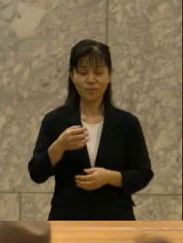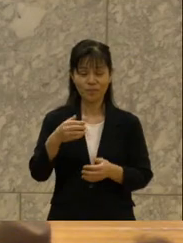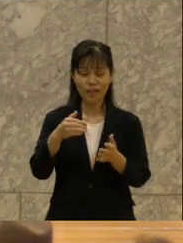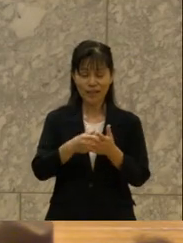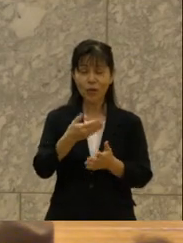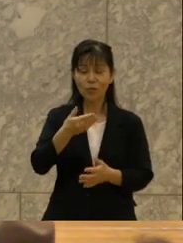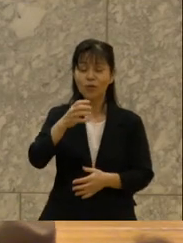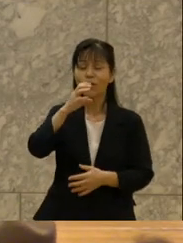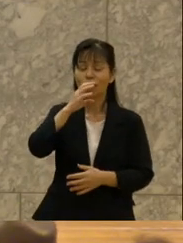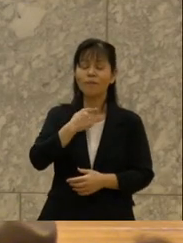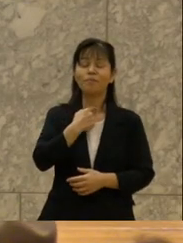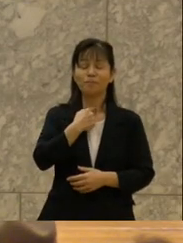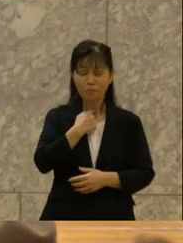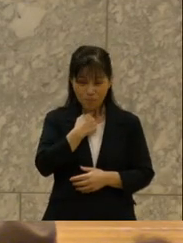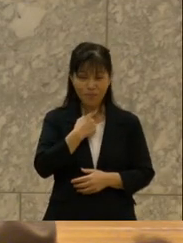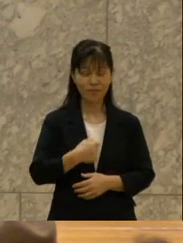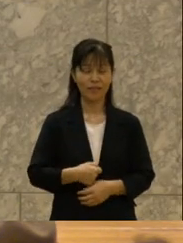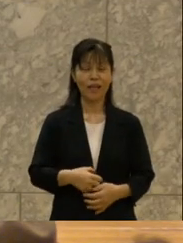切るだけっていう状況の時に2時間でしたよね